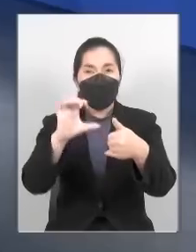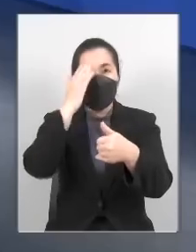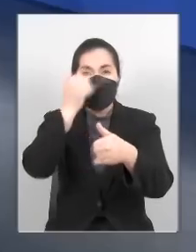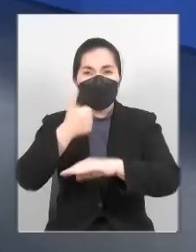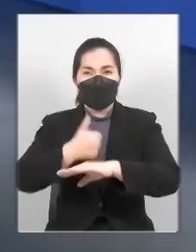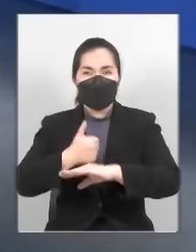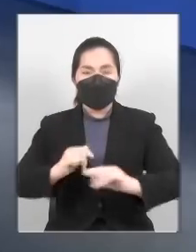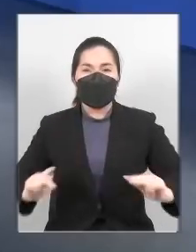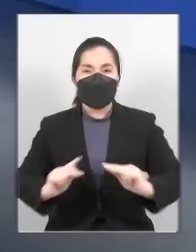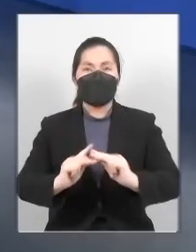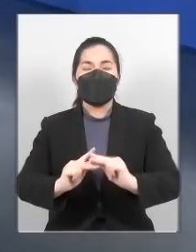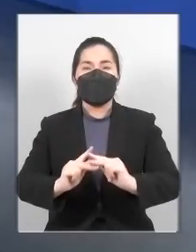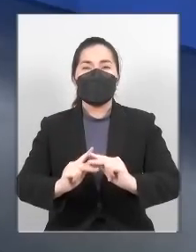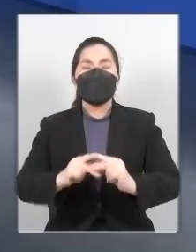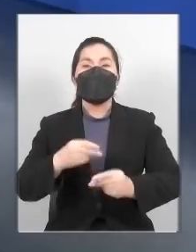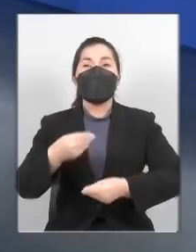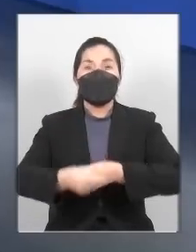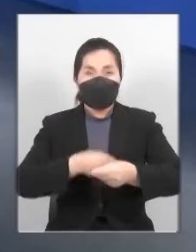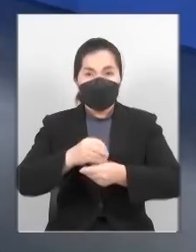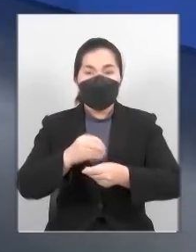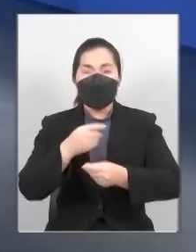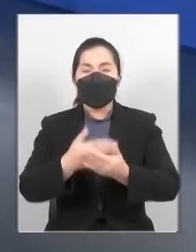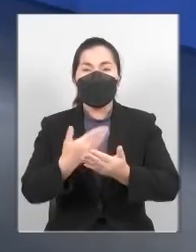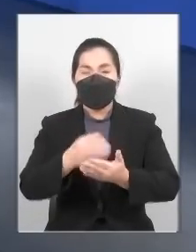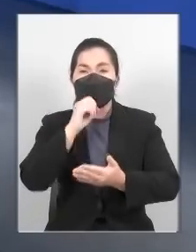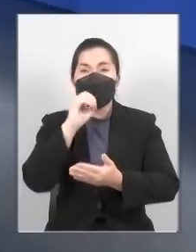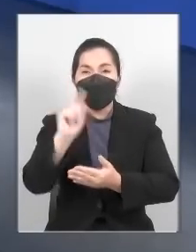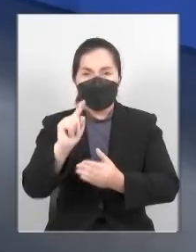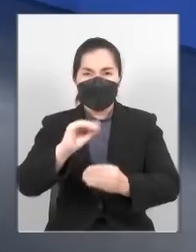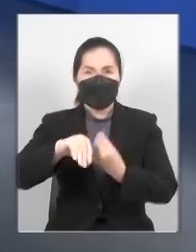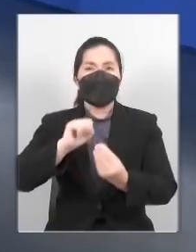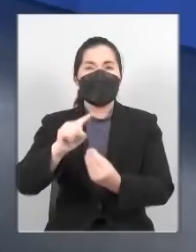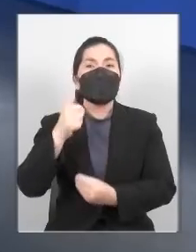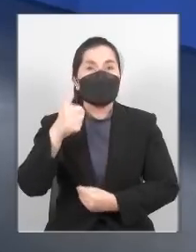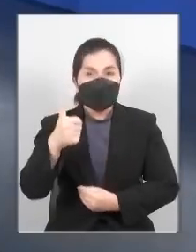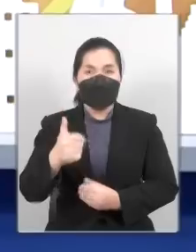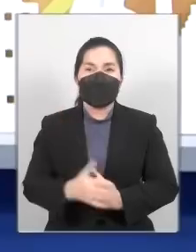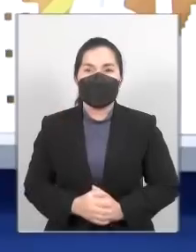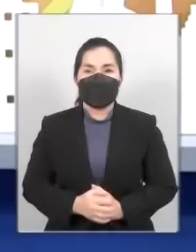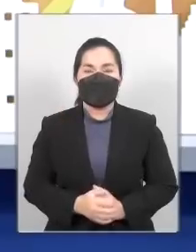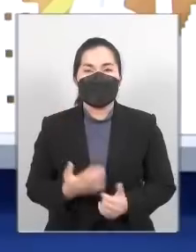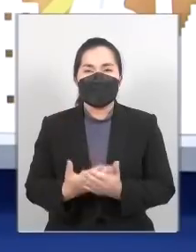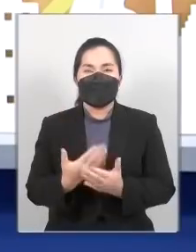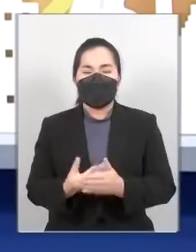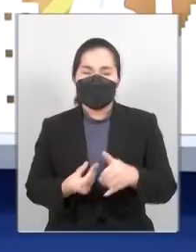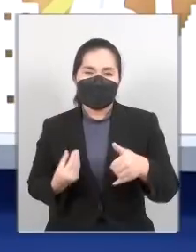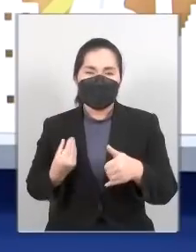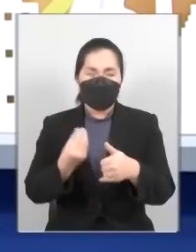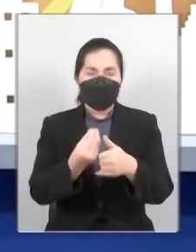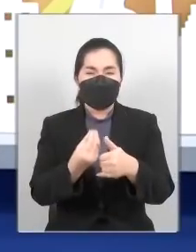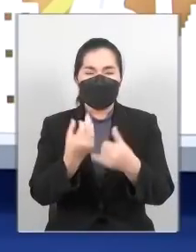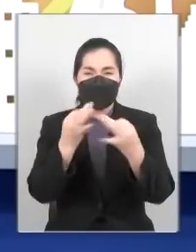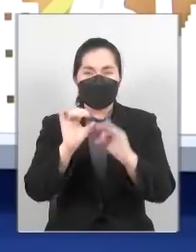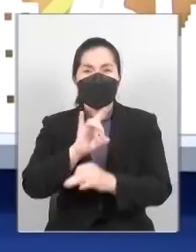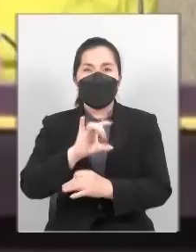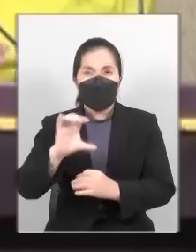ว่าตอนนี้บ้านเราเศรษฐกิจดีฮะ อ๋อดีแล้ว ดีแล้ว ก็เลยลดแจกตังค ์เลยแจกแค่นี้พอ แค่นี้พอ800 อ่ะไปดูรายละเอียดเรื่องนี้